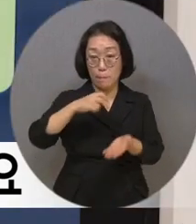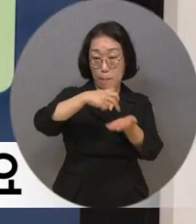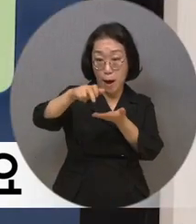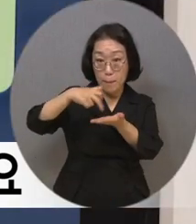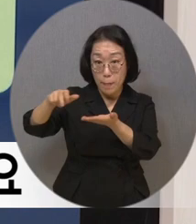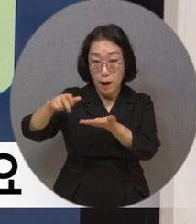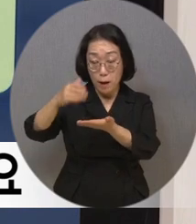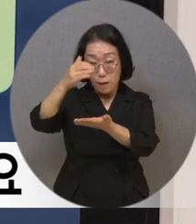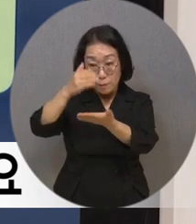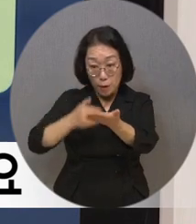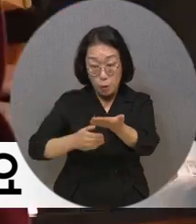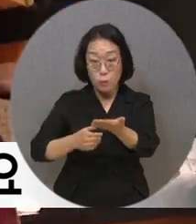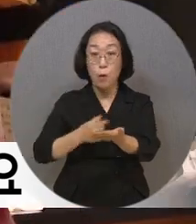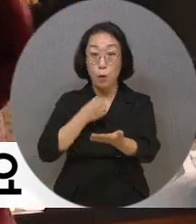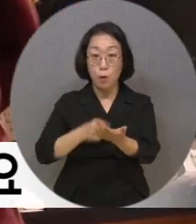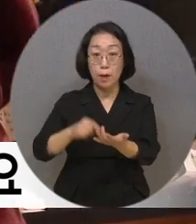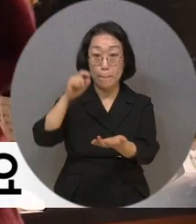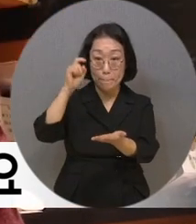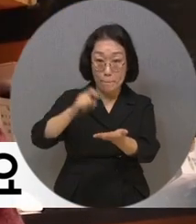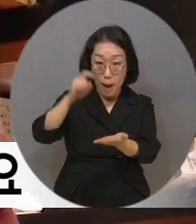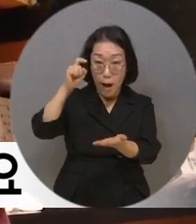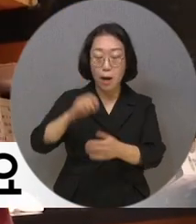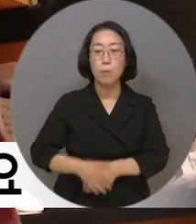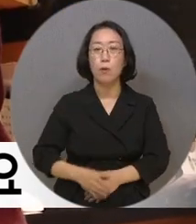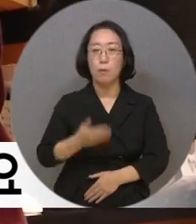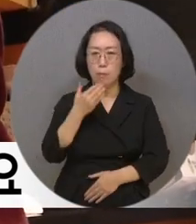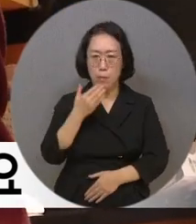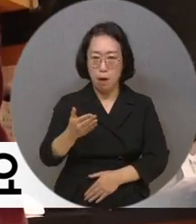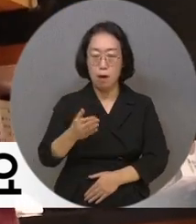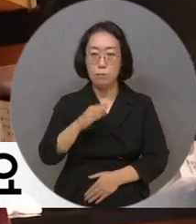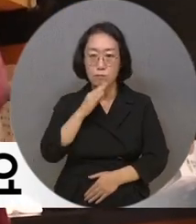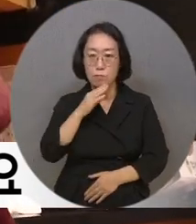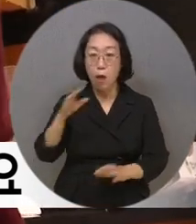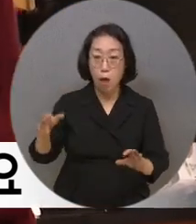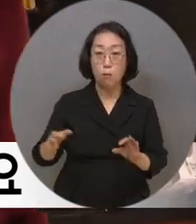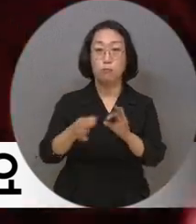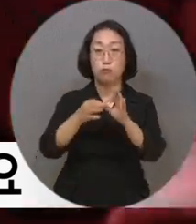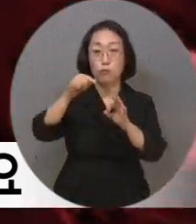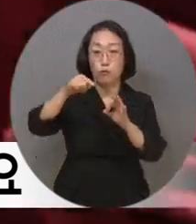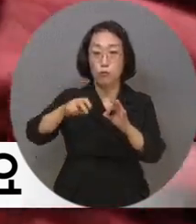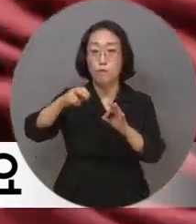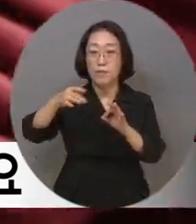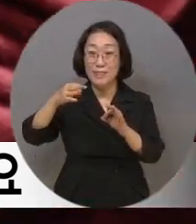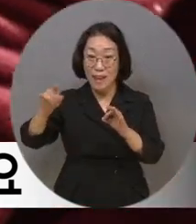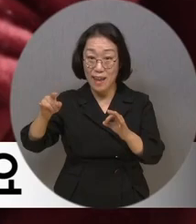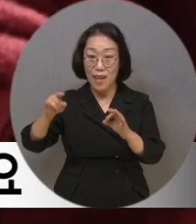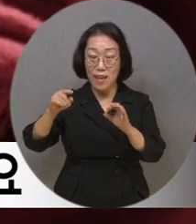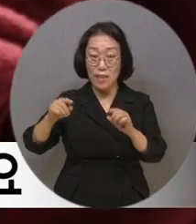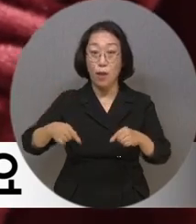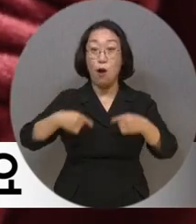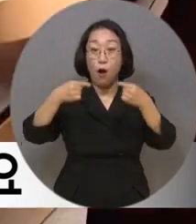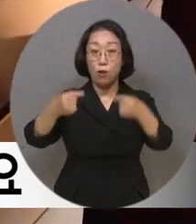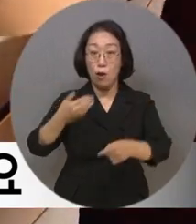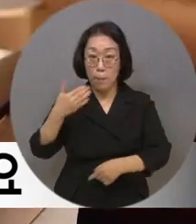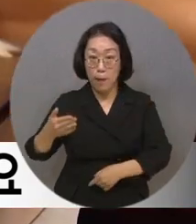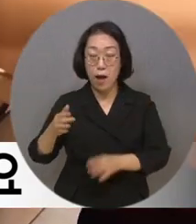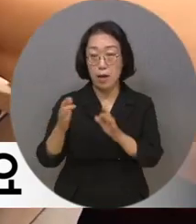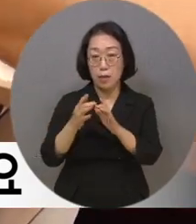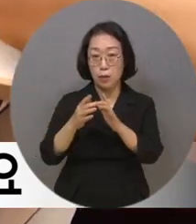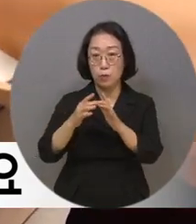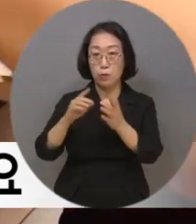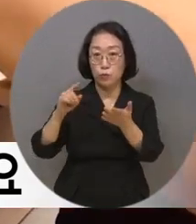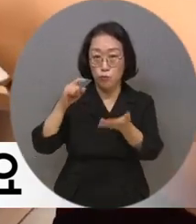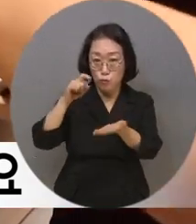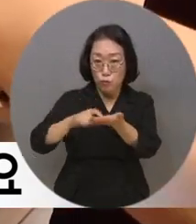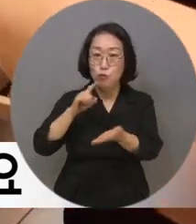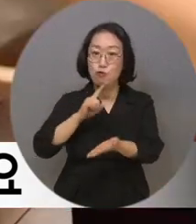화면에서 원하는 제품을 클릭하면 중증장애인 생산품 판매 사이트인 꿈들의 쇼핑몰 페이지로 연결돼 온라인으로 주문할 수